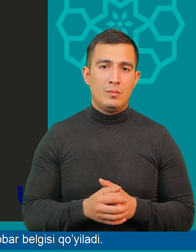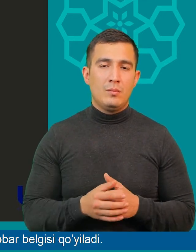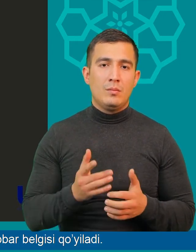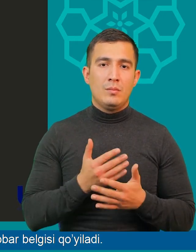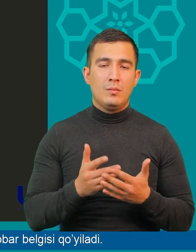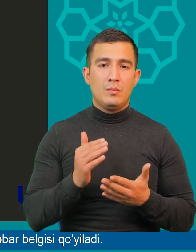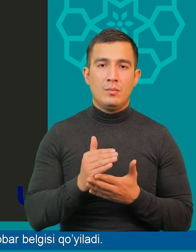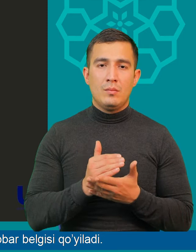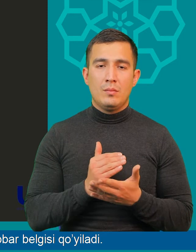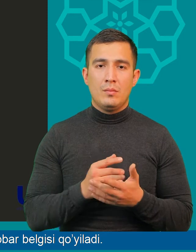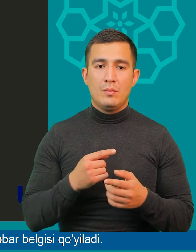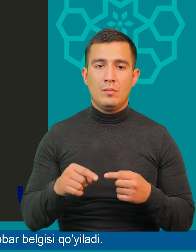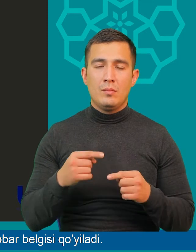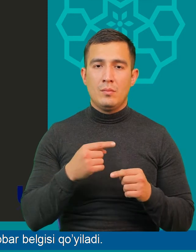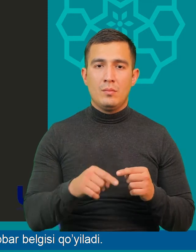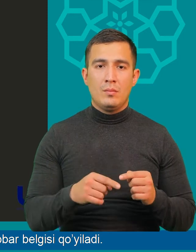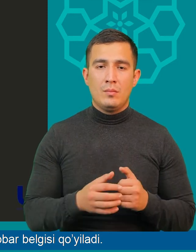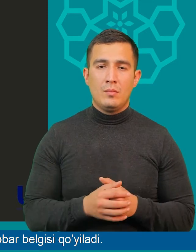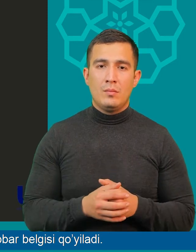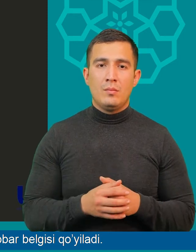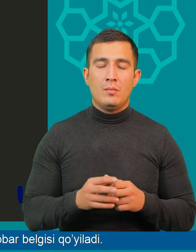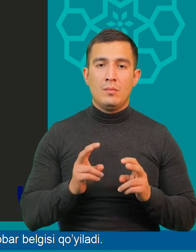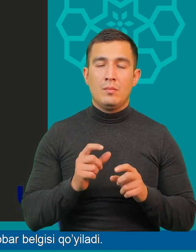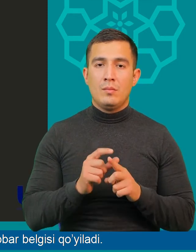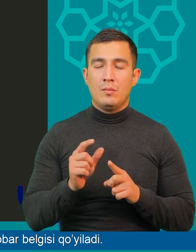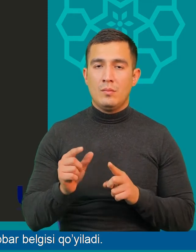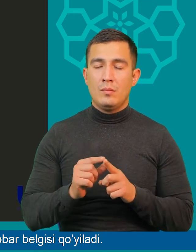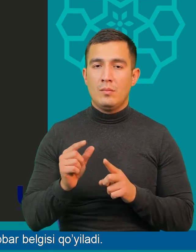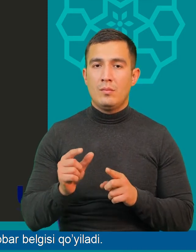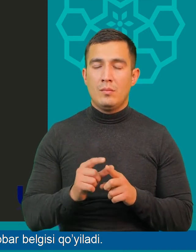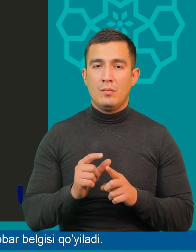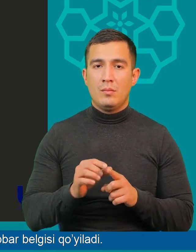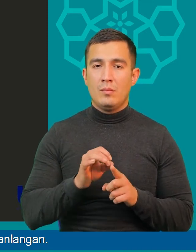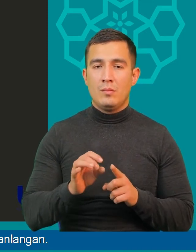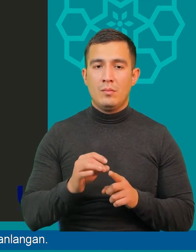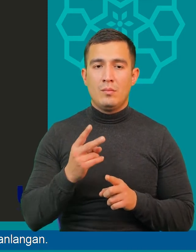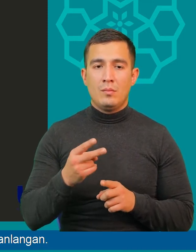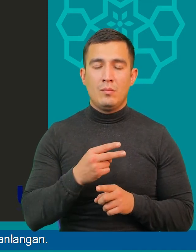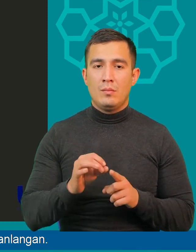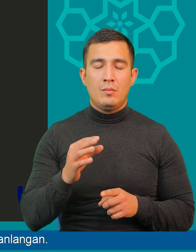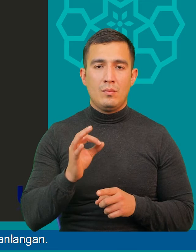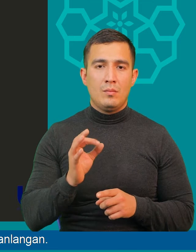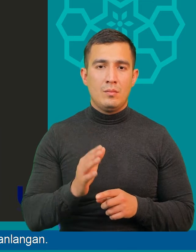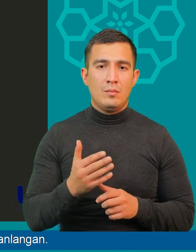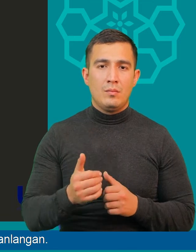shart tekshirilganda tenglikni akslantirish uchun 2ta barobar belgisi qo'yiladi. 0 bo'lsa